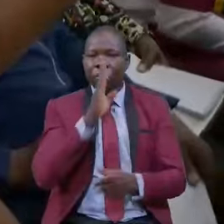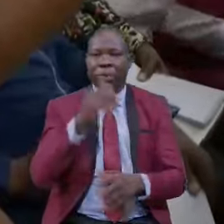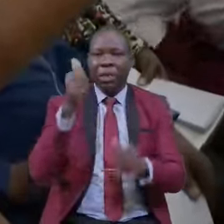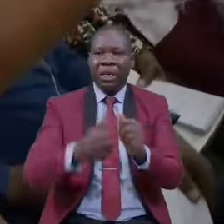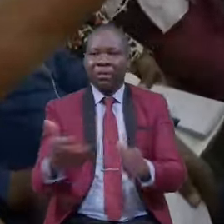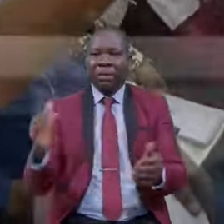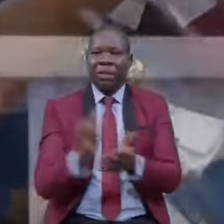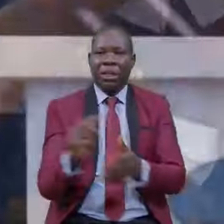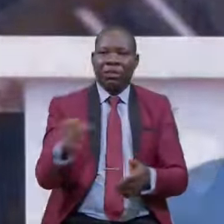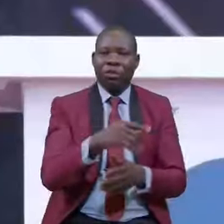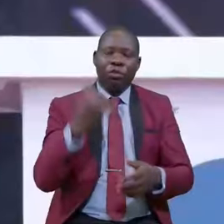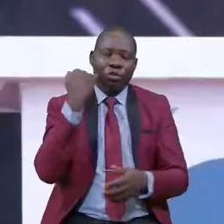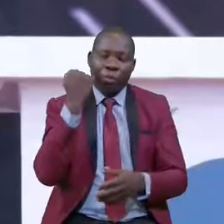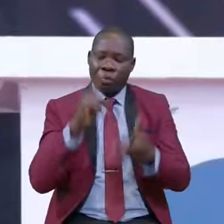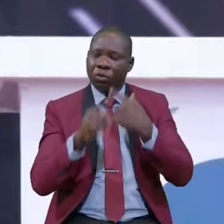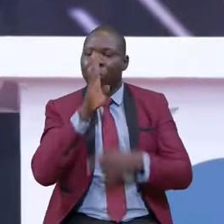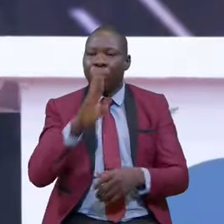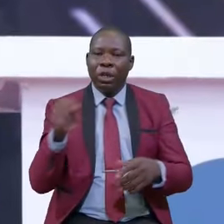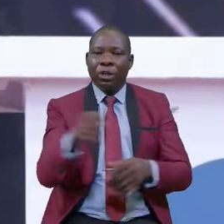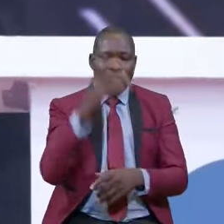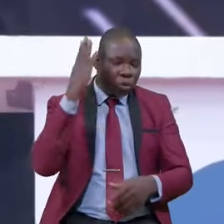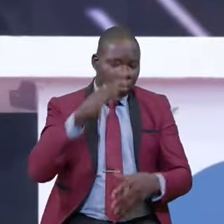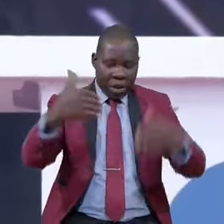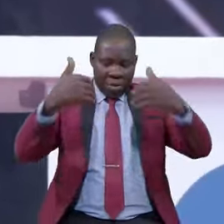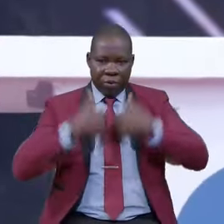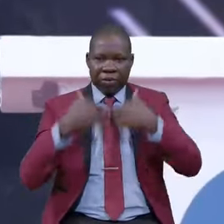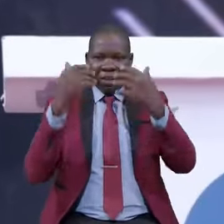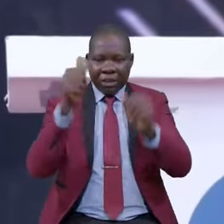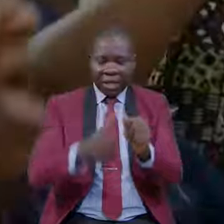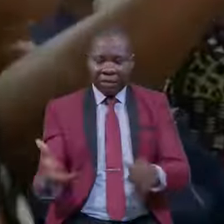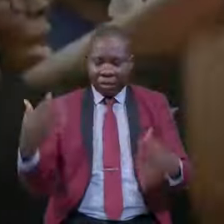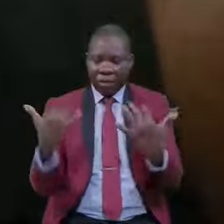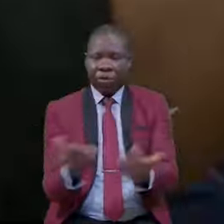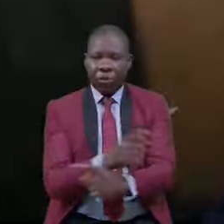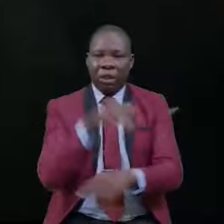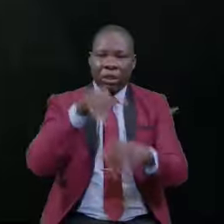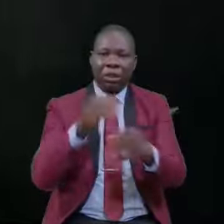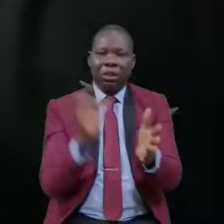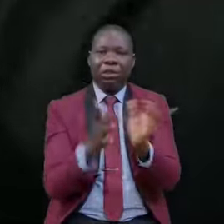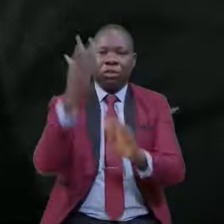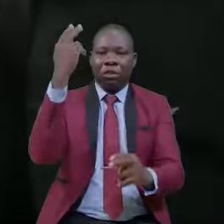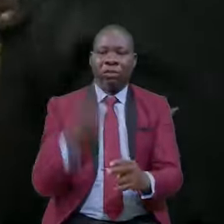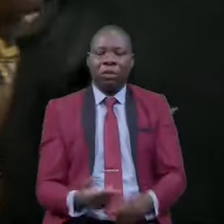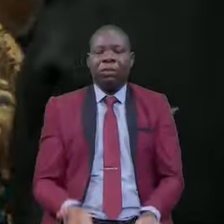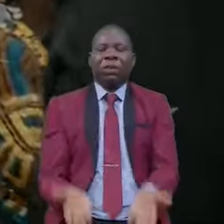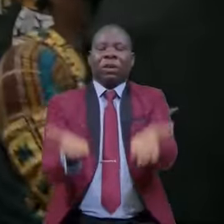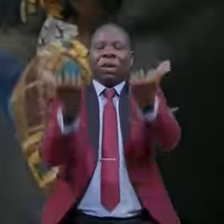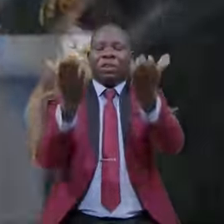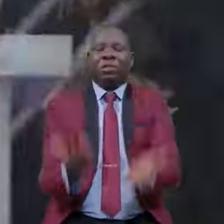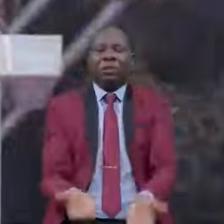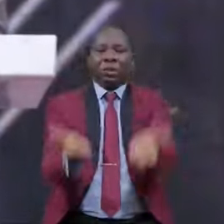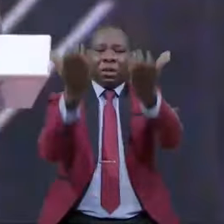être tout ce que tu es appelé à être, tu vas posséder toutes choses aujourd'hui au nom de Jésus. Lève-toi